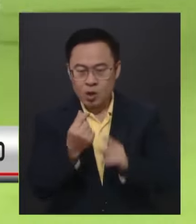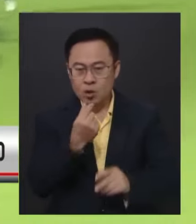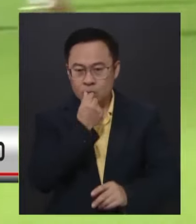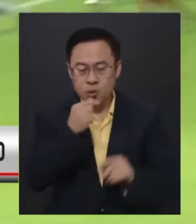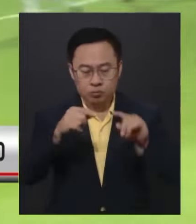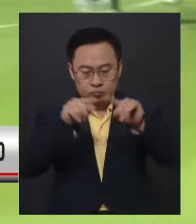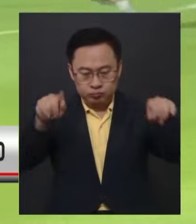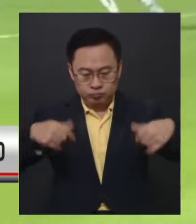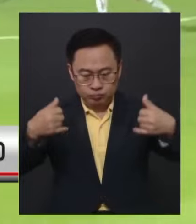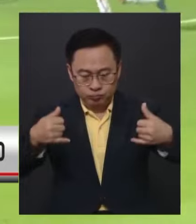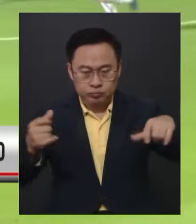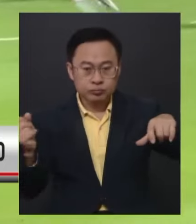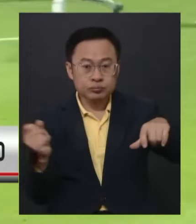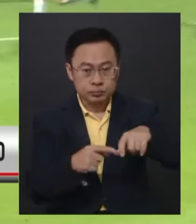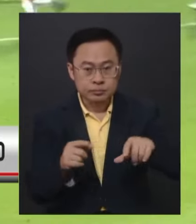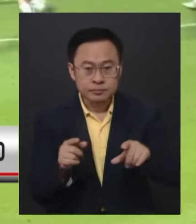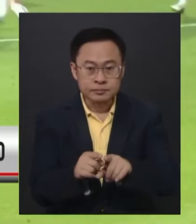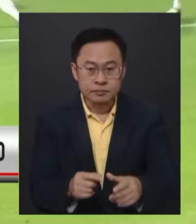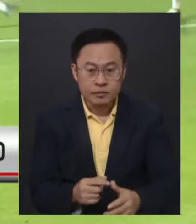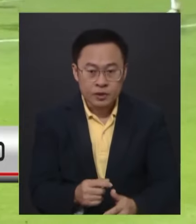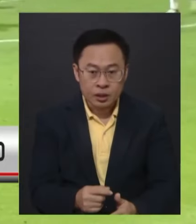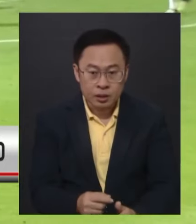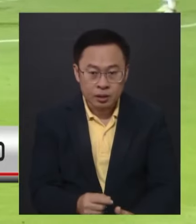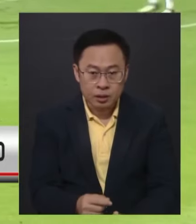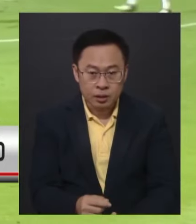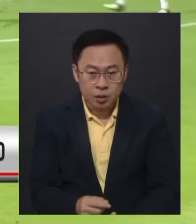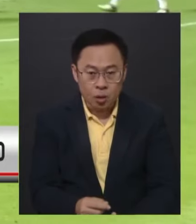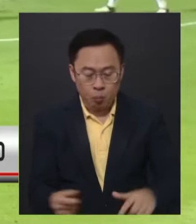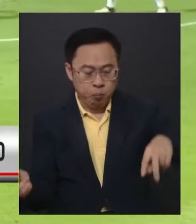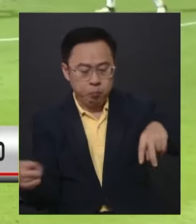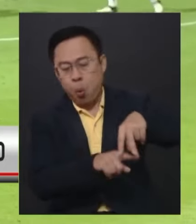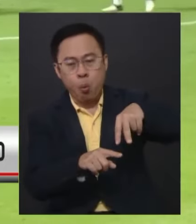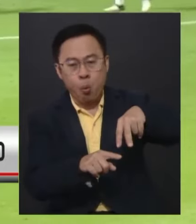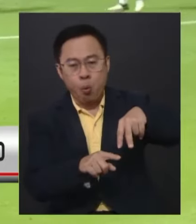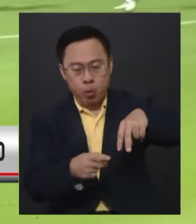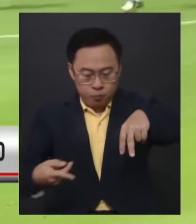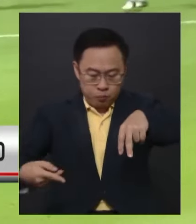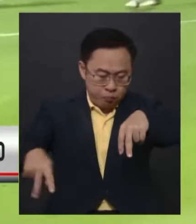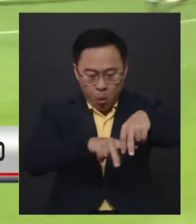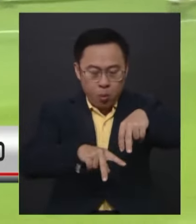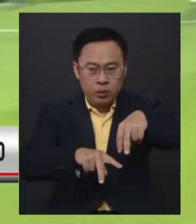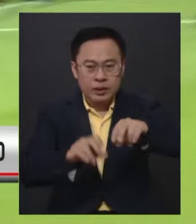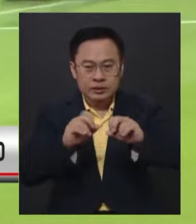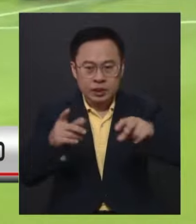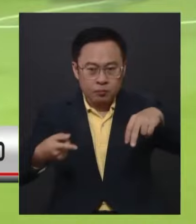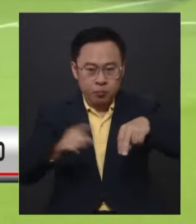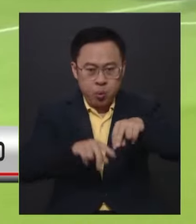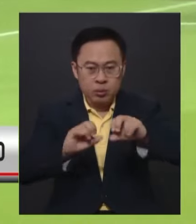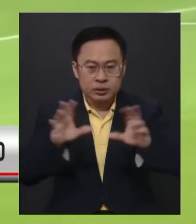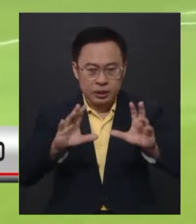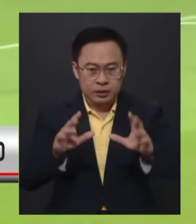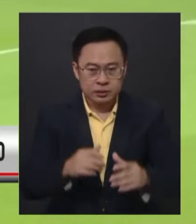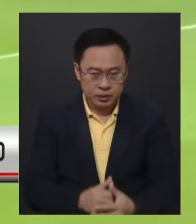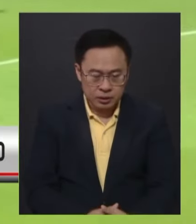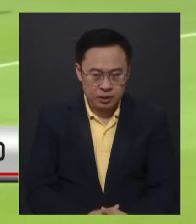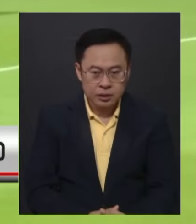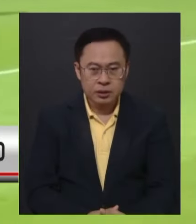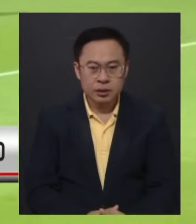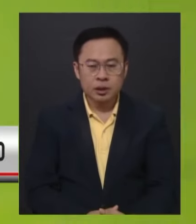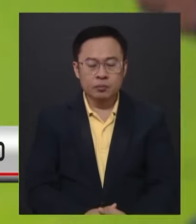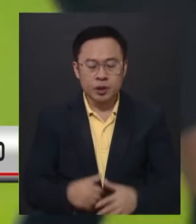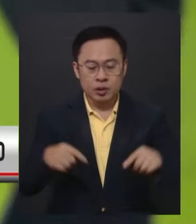องทองครับจังหวะที่ปุรเชษฐ์แต่บอลได้ก่อนนะครับนี่ฮะแล้วดูครับโอ้โหมันบนเส้นพอดีครับก็เป็นเหตุการณ์ในกรอบนะ